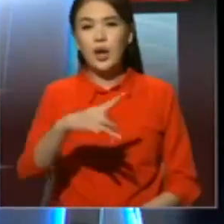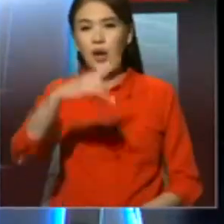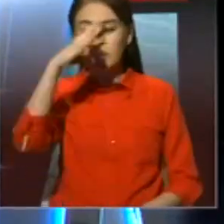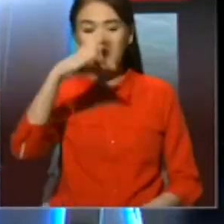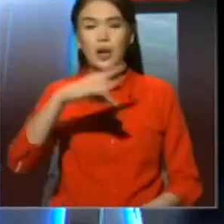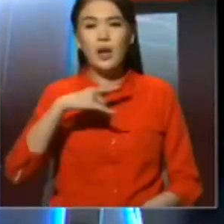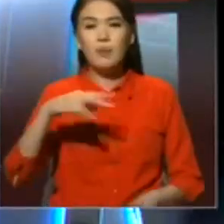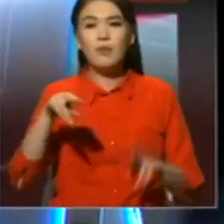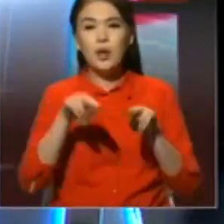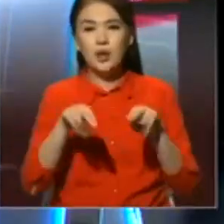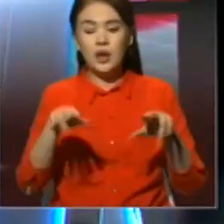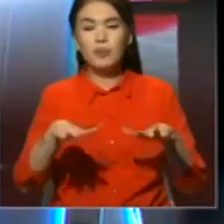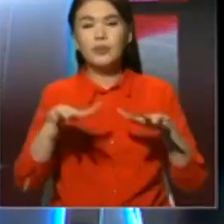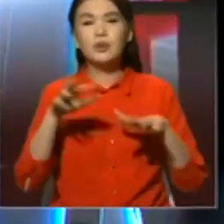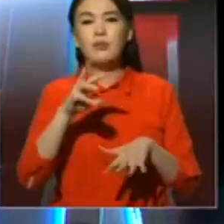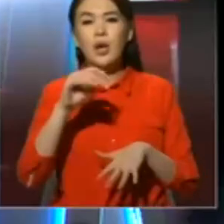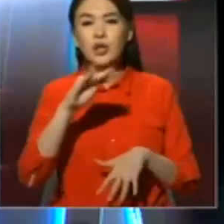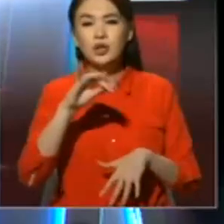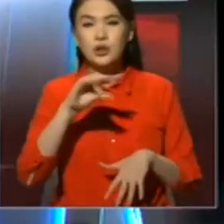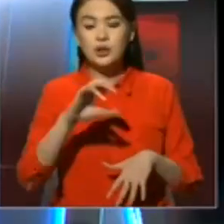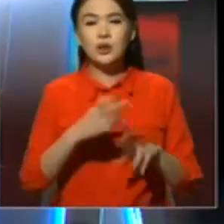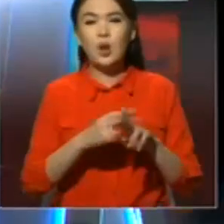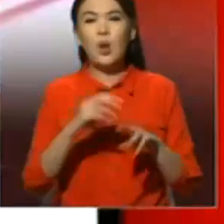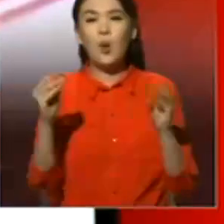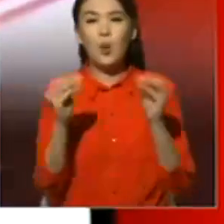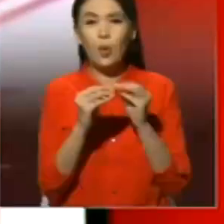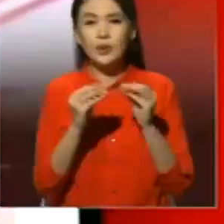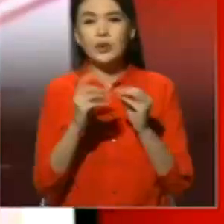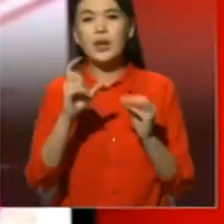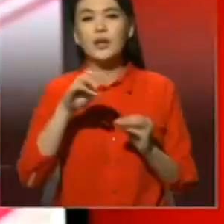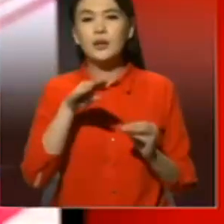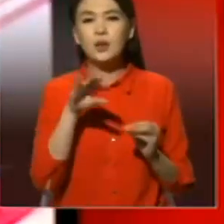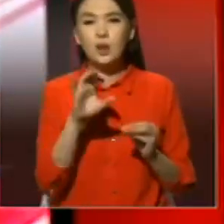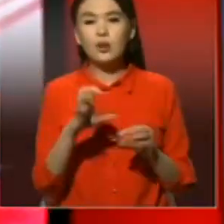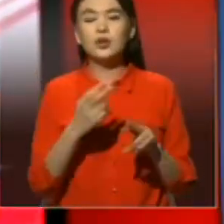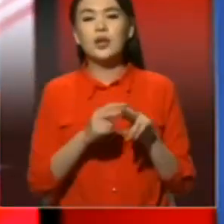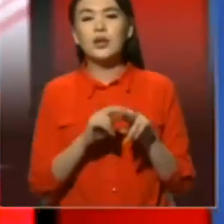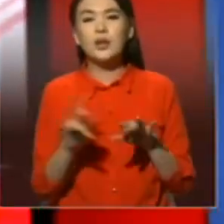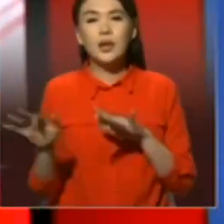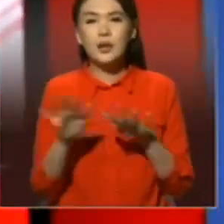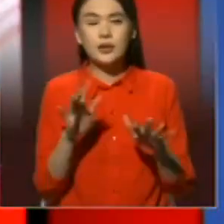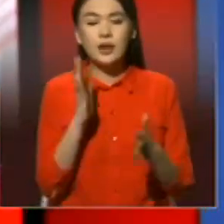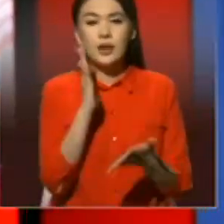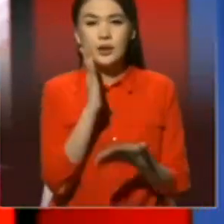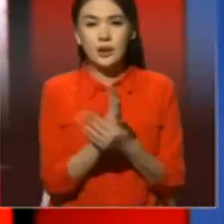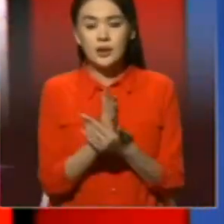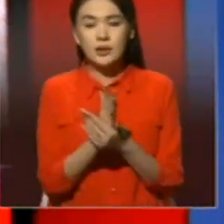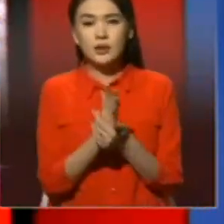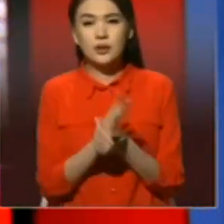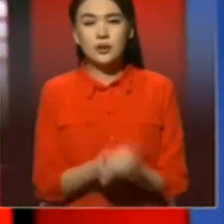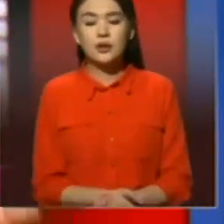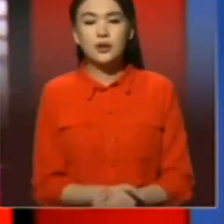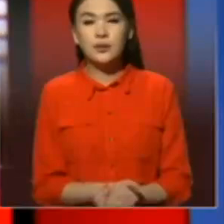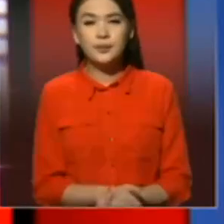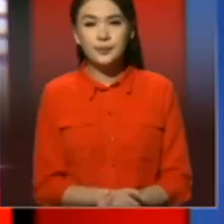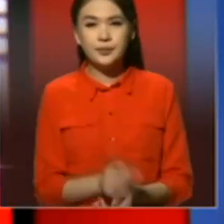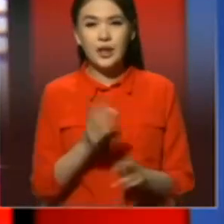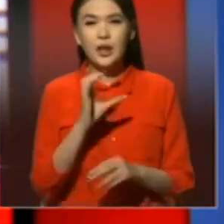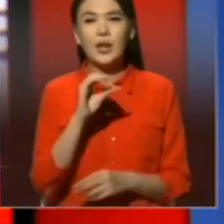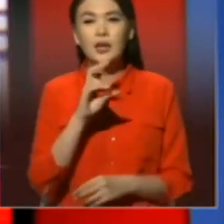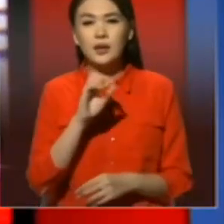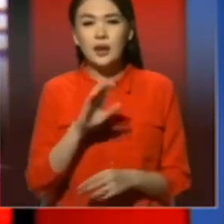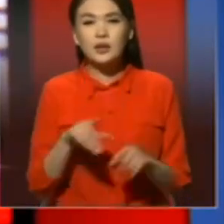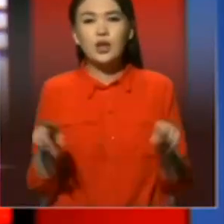Қазақстан парламенті мәжілісінде 10 этнос ассамблеяның өкілдері бар. 10 дана. Сенатта